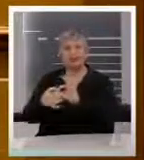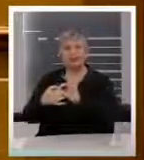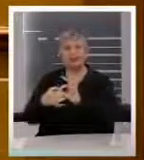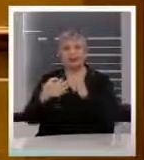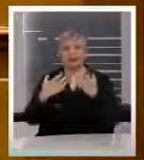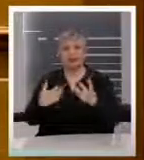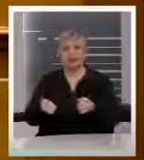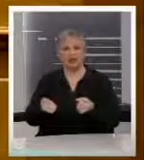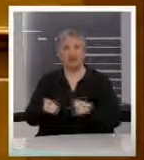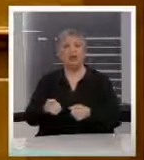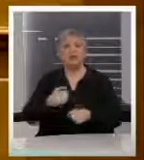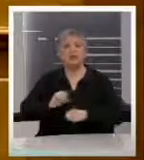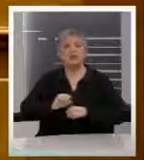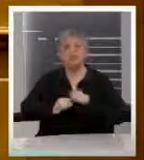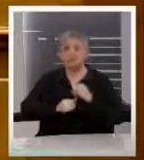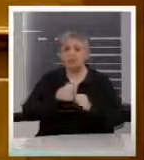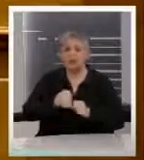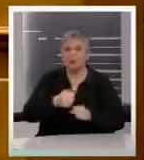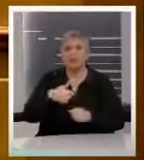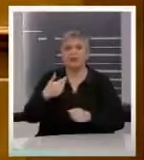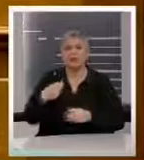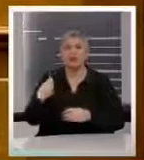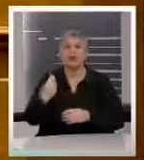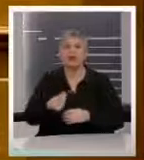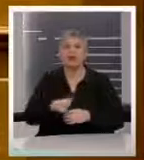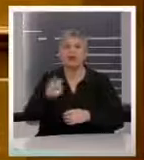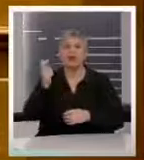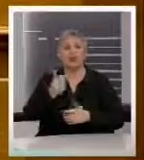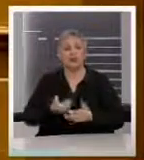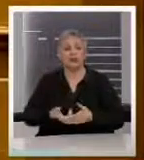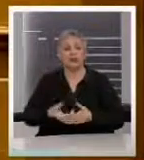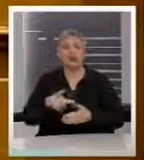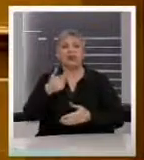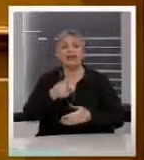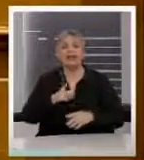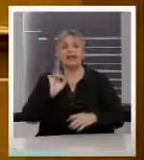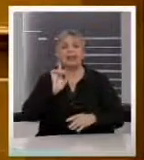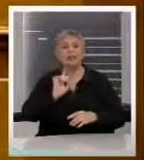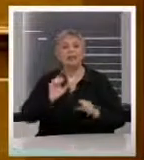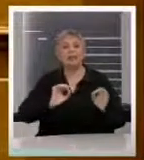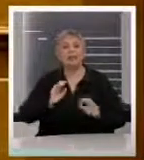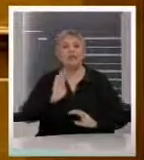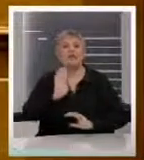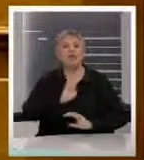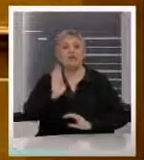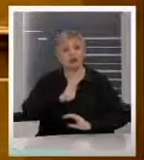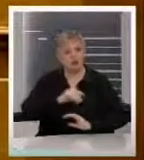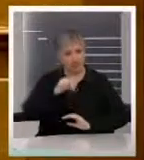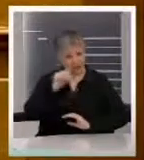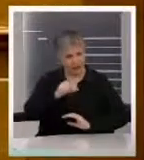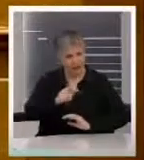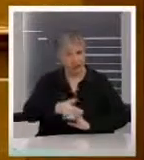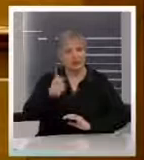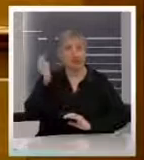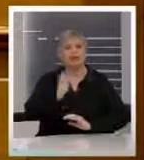προκειμένου να τους δώσετε τον δανεισμό, κύριε Βούλτευση, και εσείς τα παίρνατε από τέτοια συγκροτήματα όταν παίρνατε δανεισμό. Από